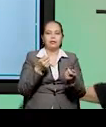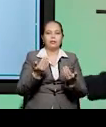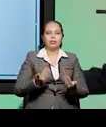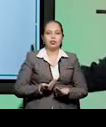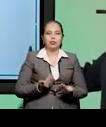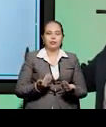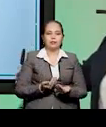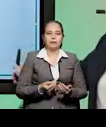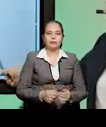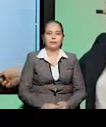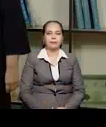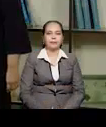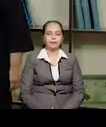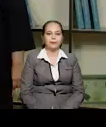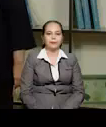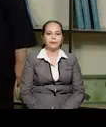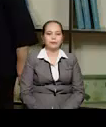жизни.